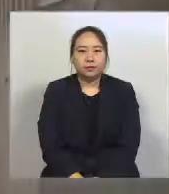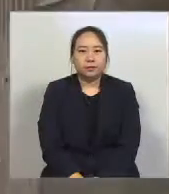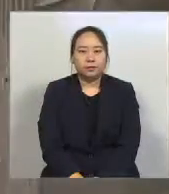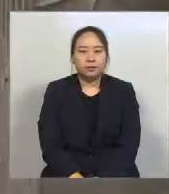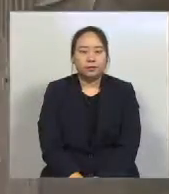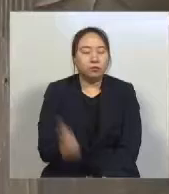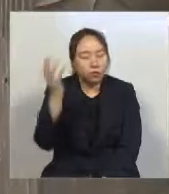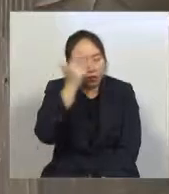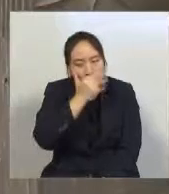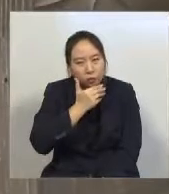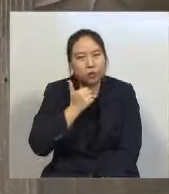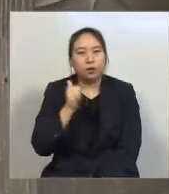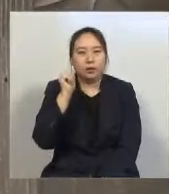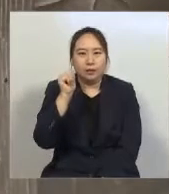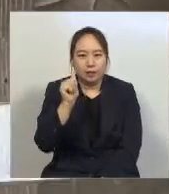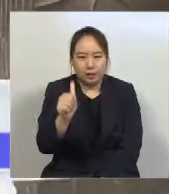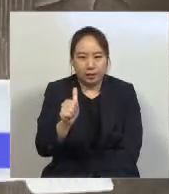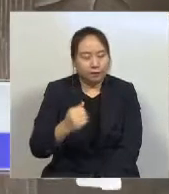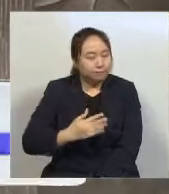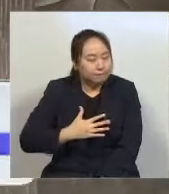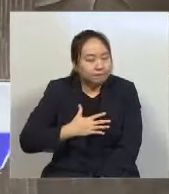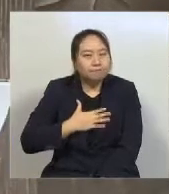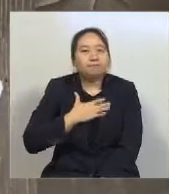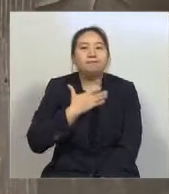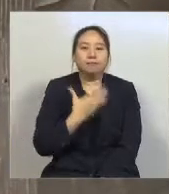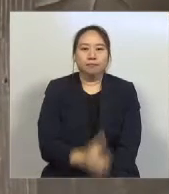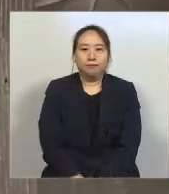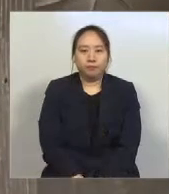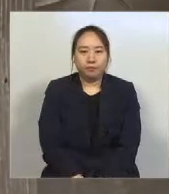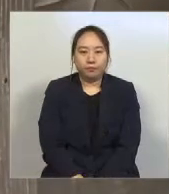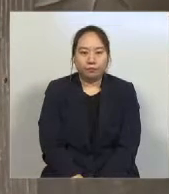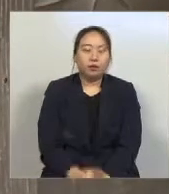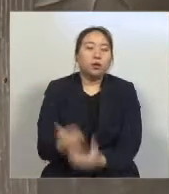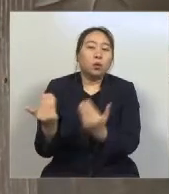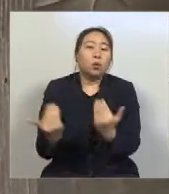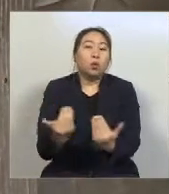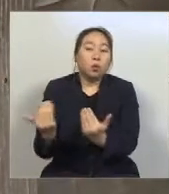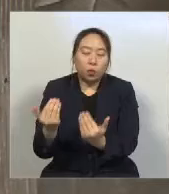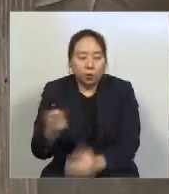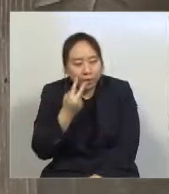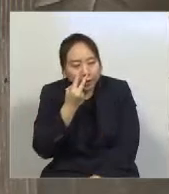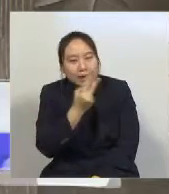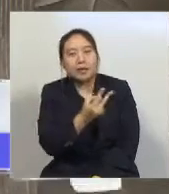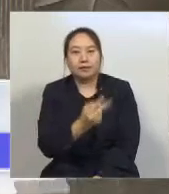สวยด้วยดีด้วยปลื้มใจทุกอย่างรุ่นลูกรุ่นอะไรเราก็ได้ดูได้อะไร